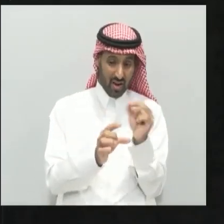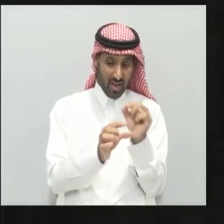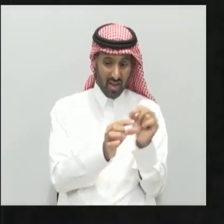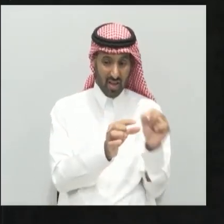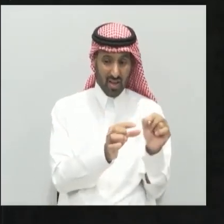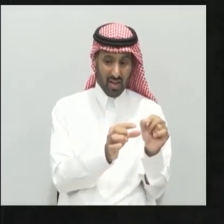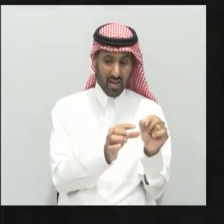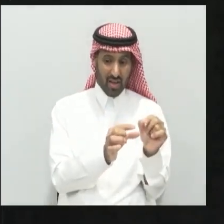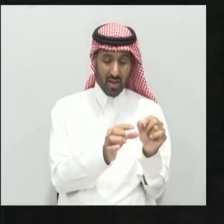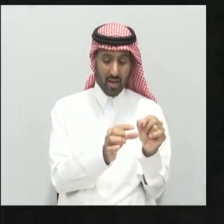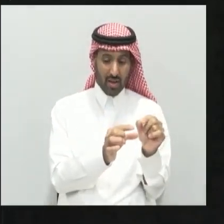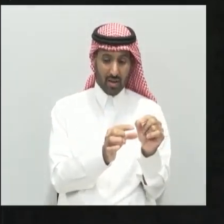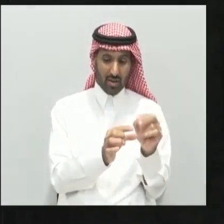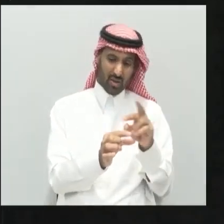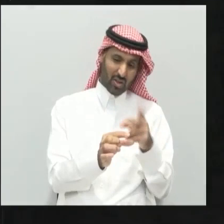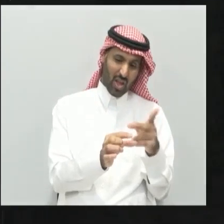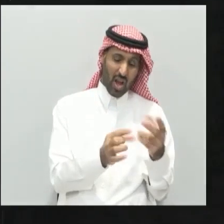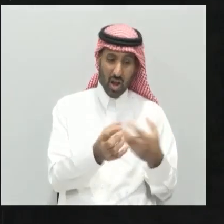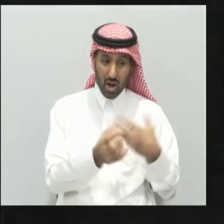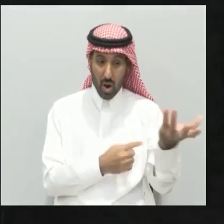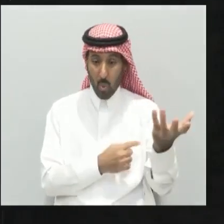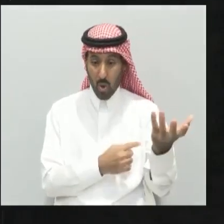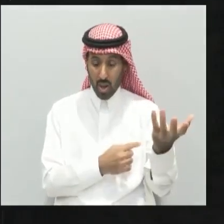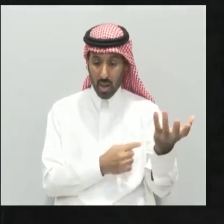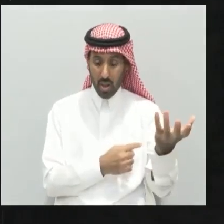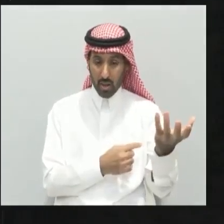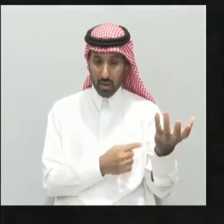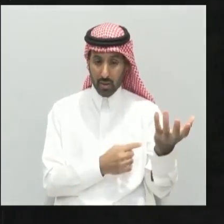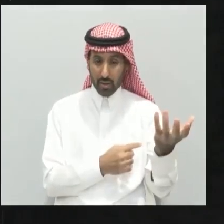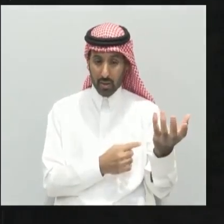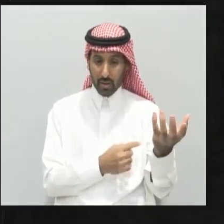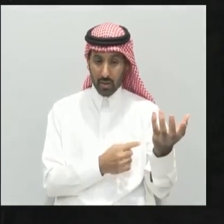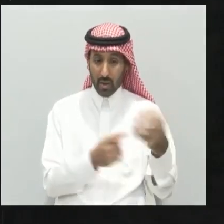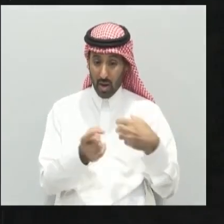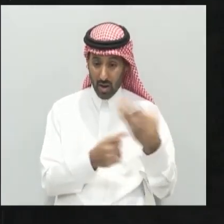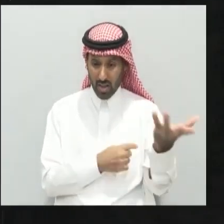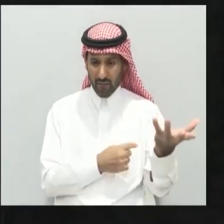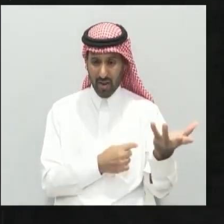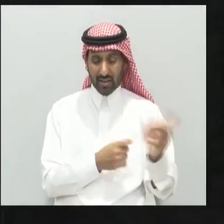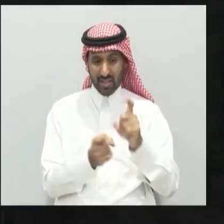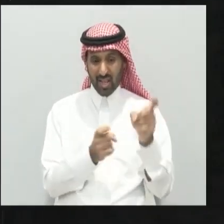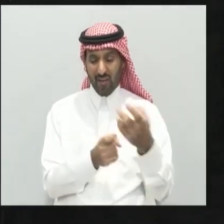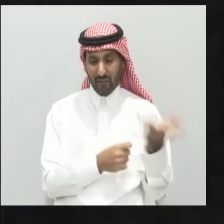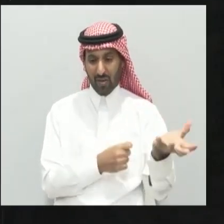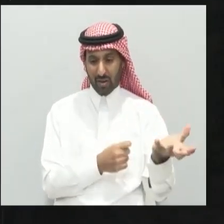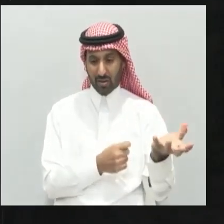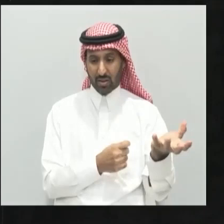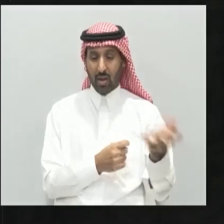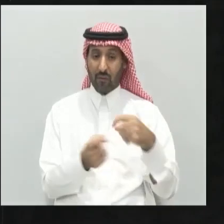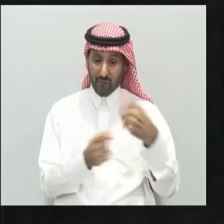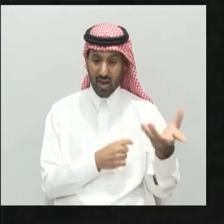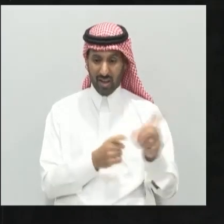اساسا حدثت لها عمليه اكسده وهذه الذره ما دام انه حدثت لها عمليه اكسده معناتها